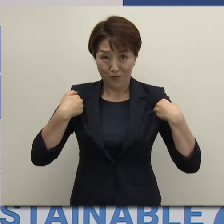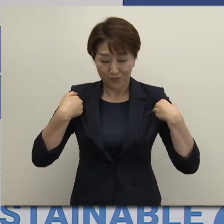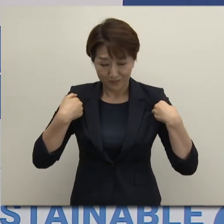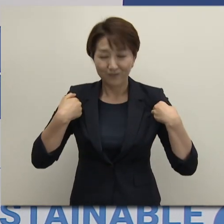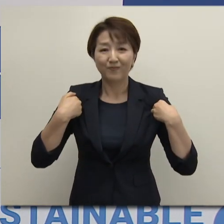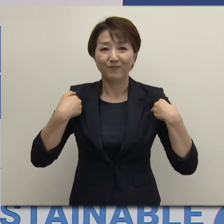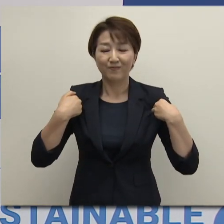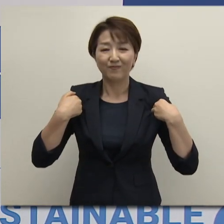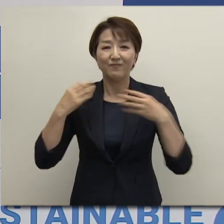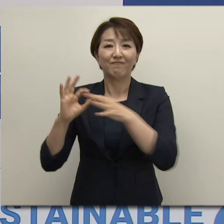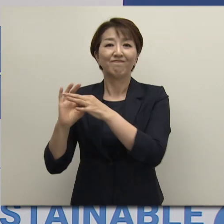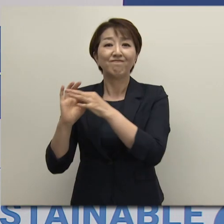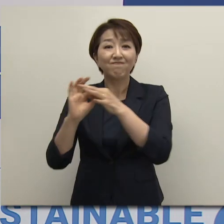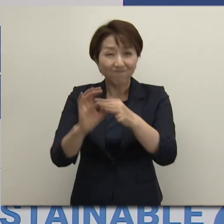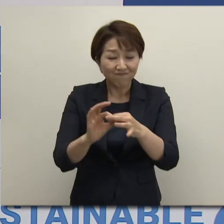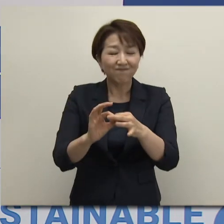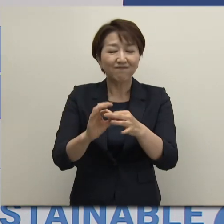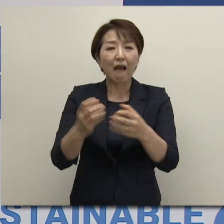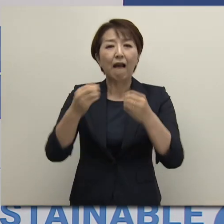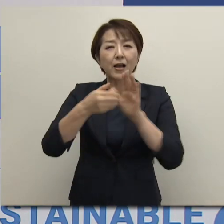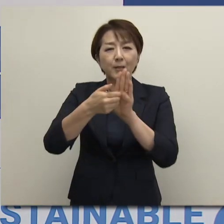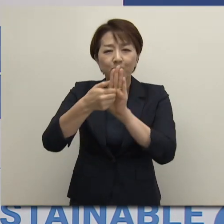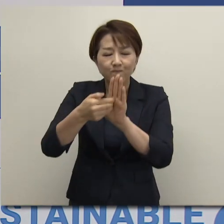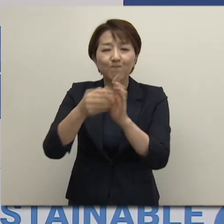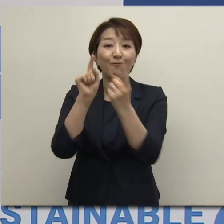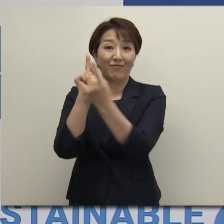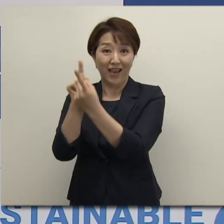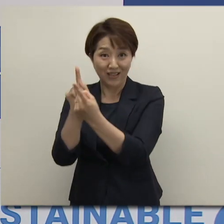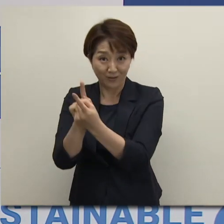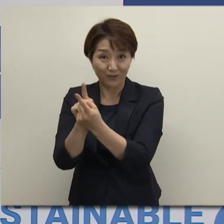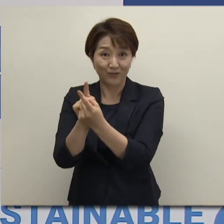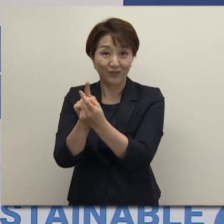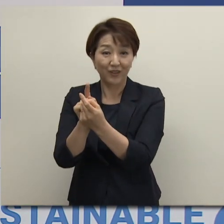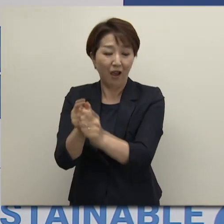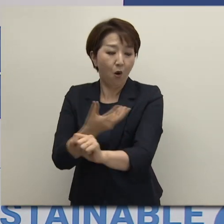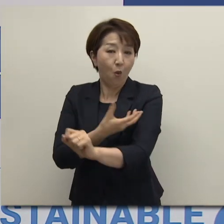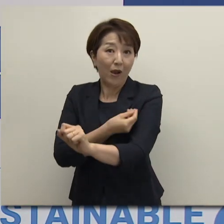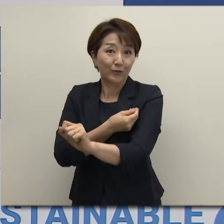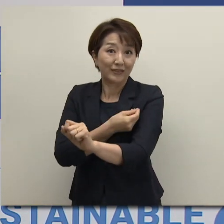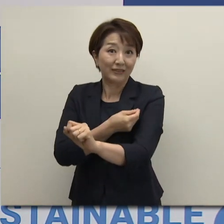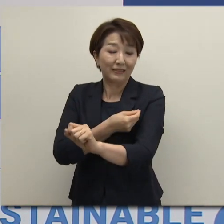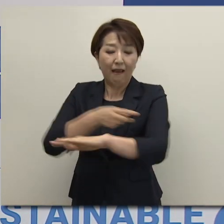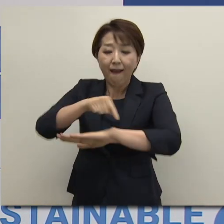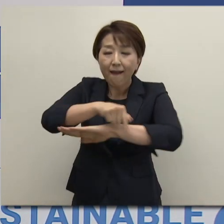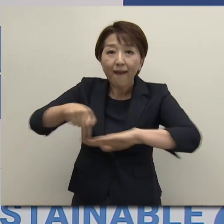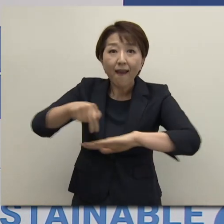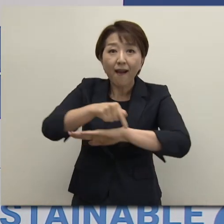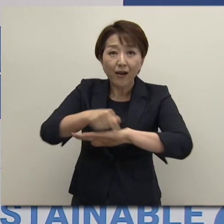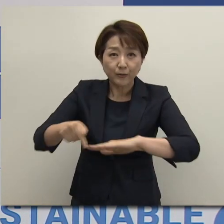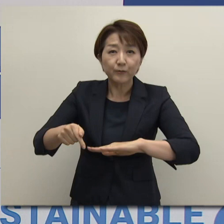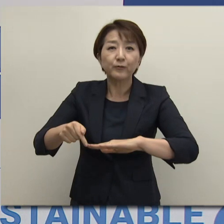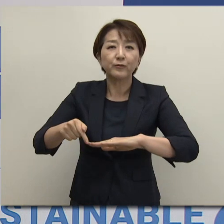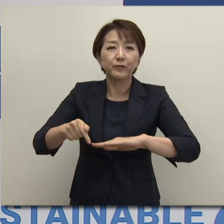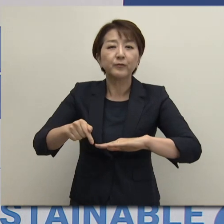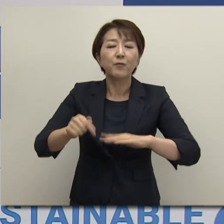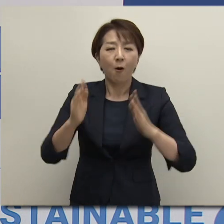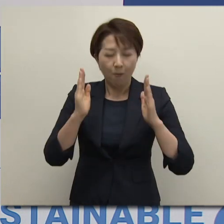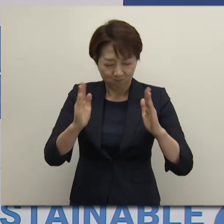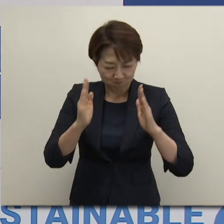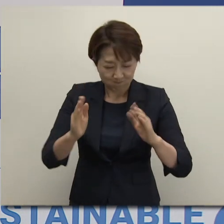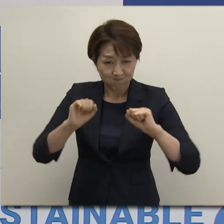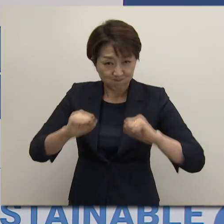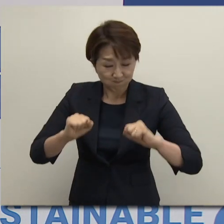ん引き続き感染防止対策やワクチン接種計画に全力で取り組み